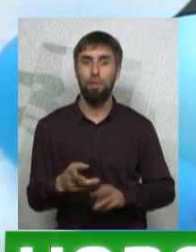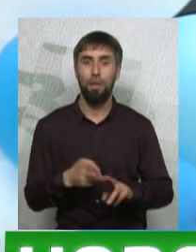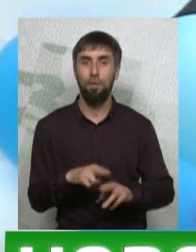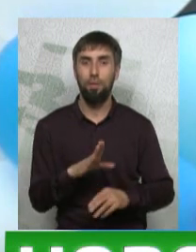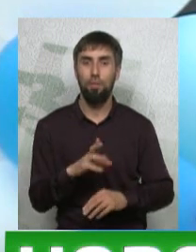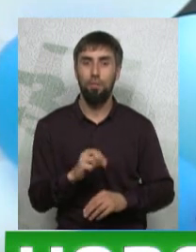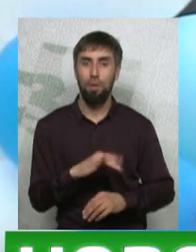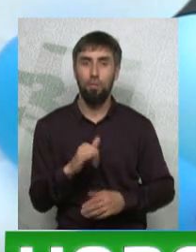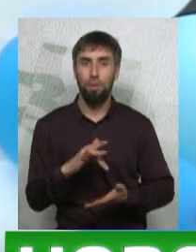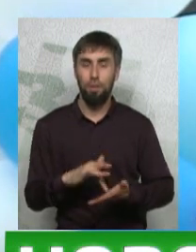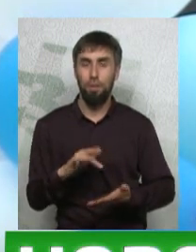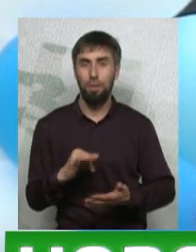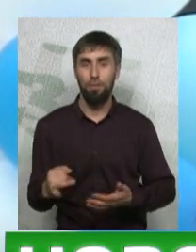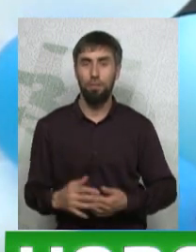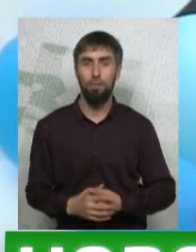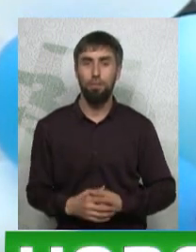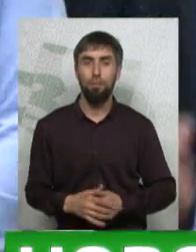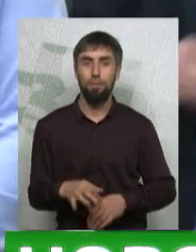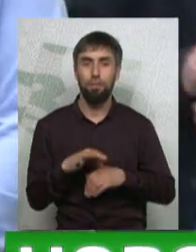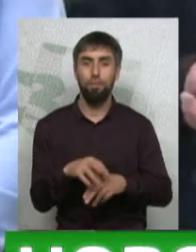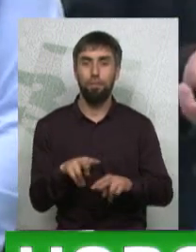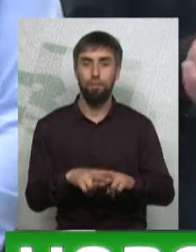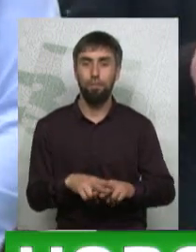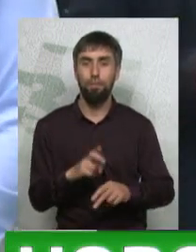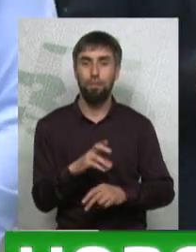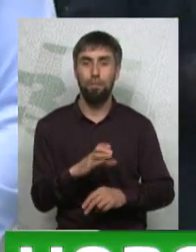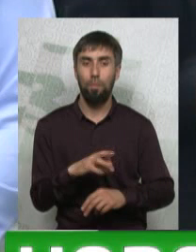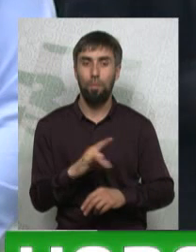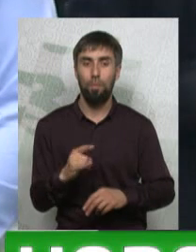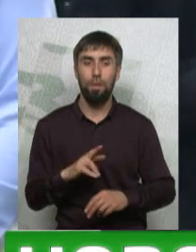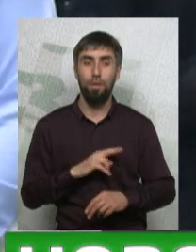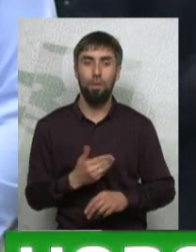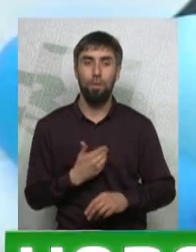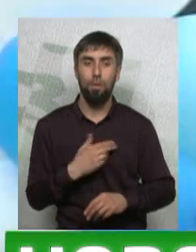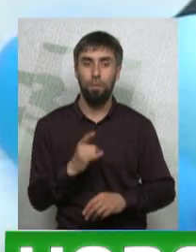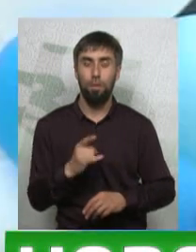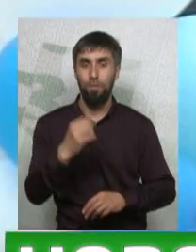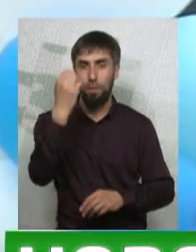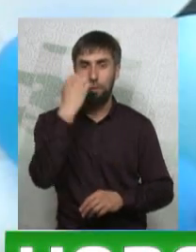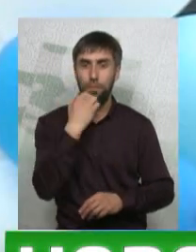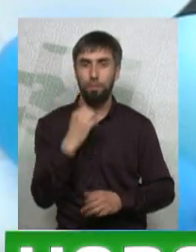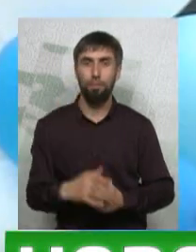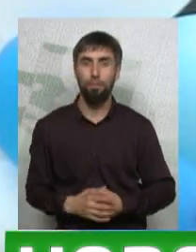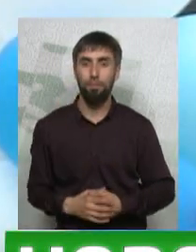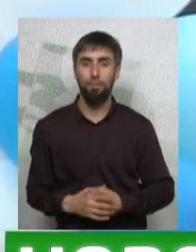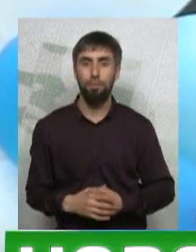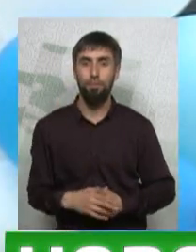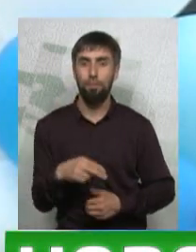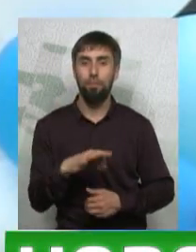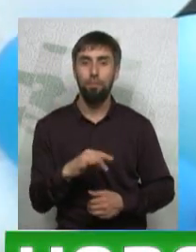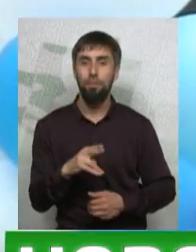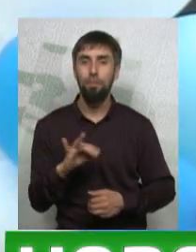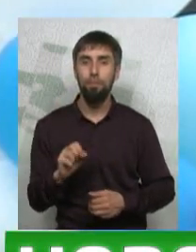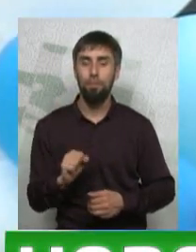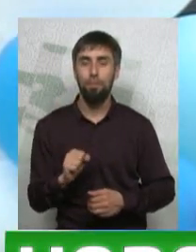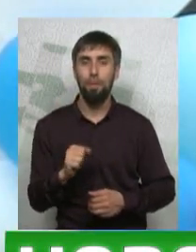базу, центр, и проводить здесь сборы. Я хотел бы поблагодарить подрядчика,